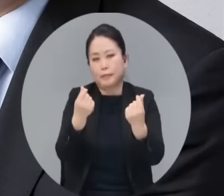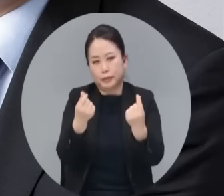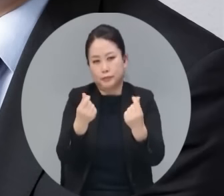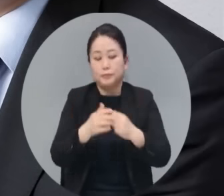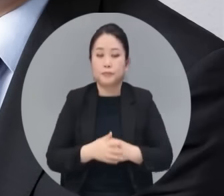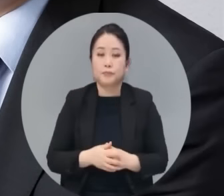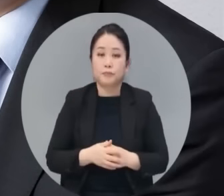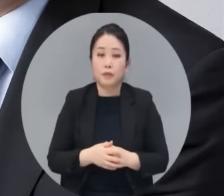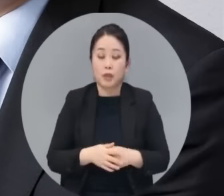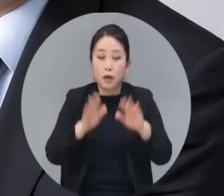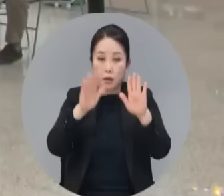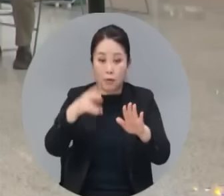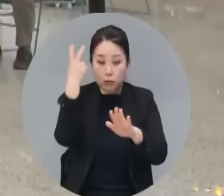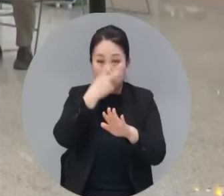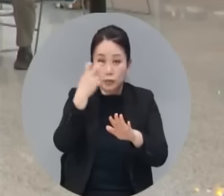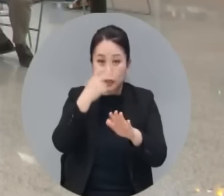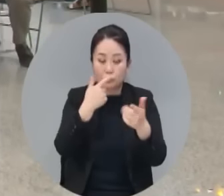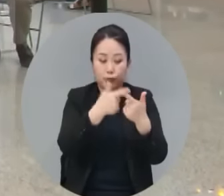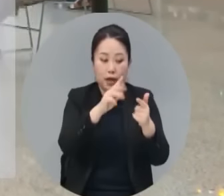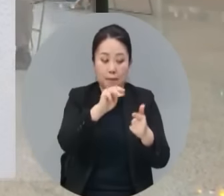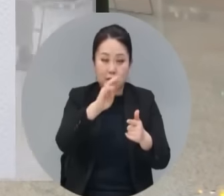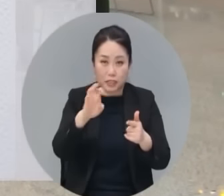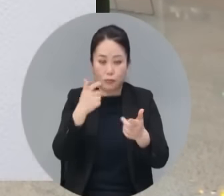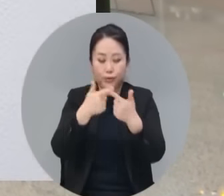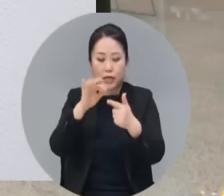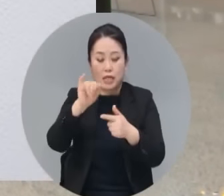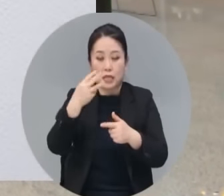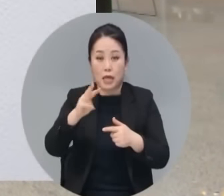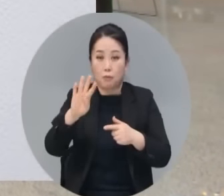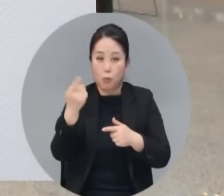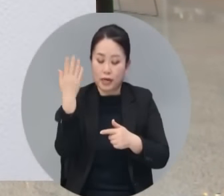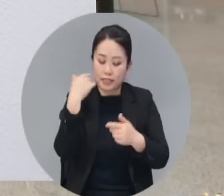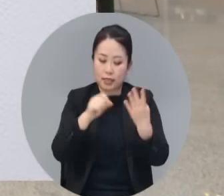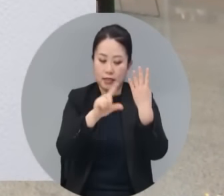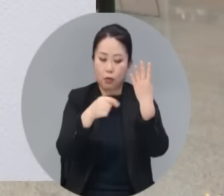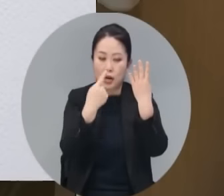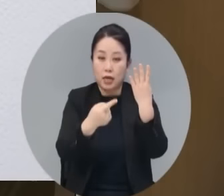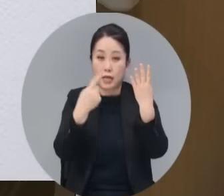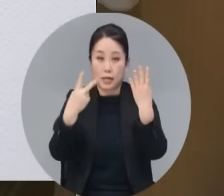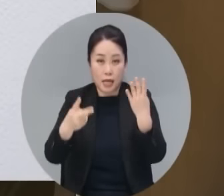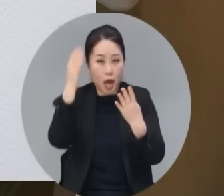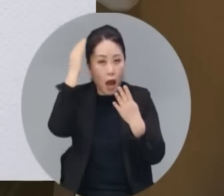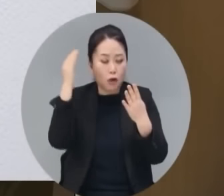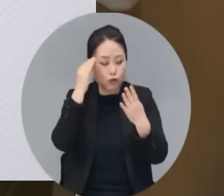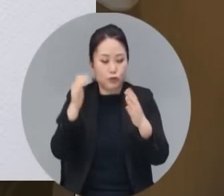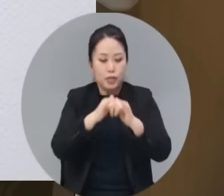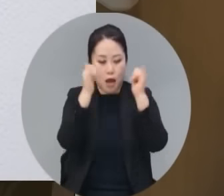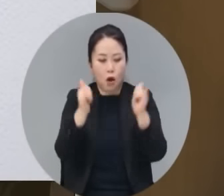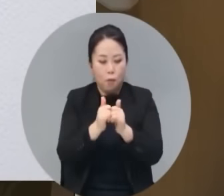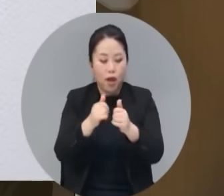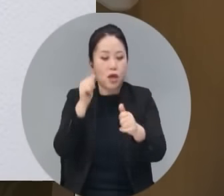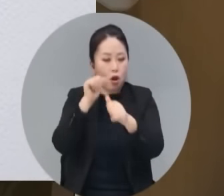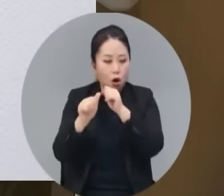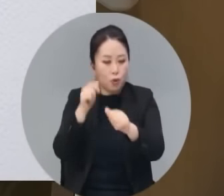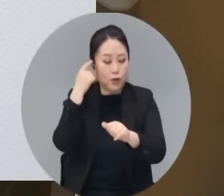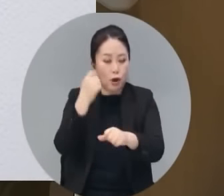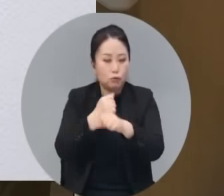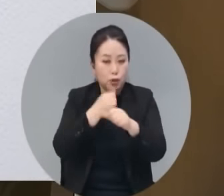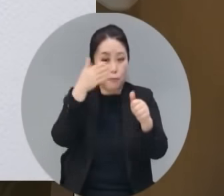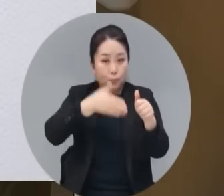있 이번 여론 조사는 부산 MBC 부산일보가 지난 1일과 2일 한국 4회 여론 연구소에 의료에